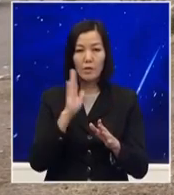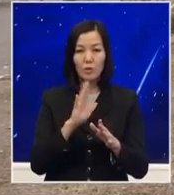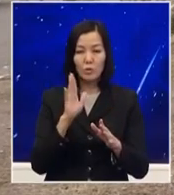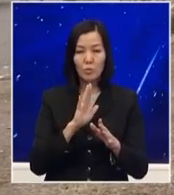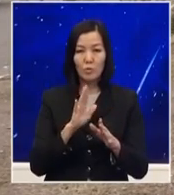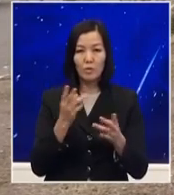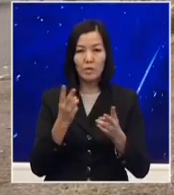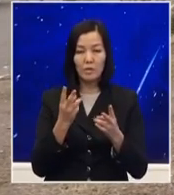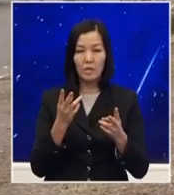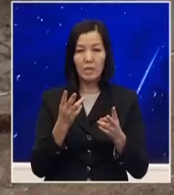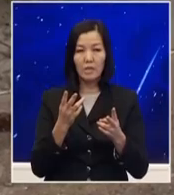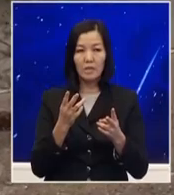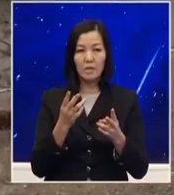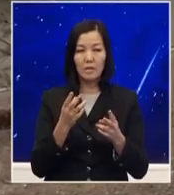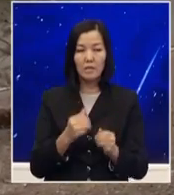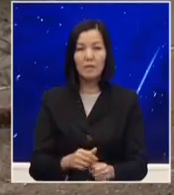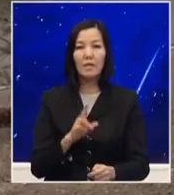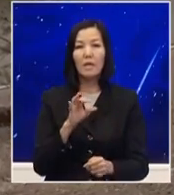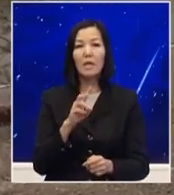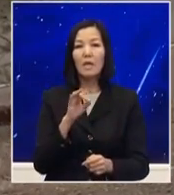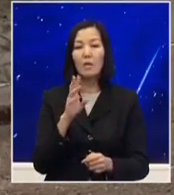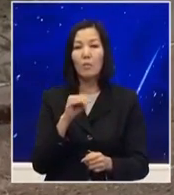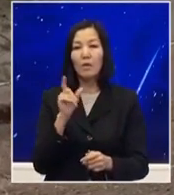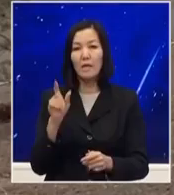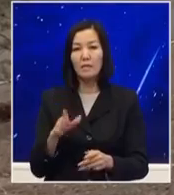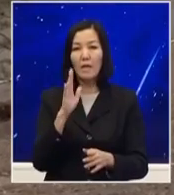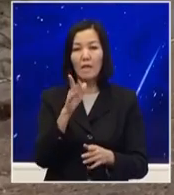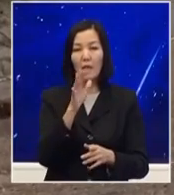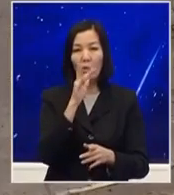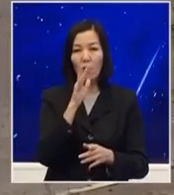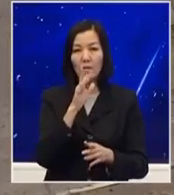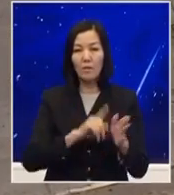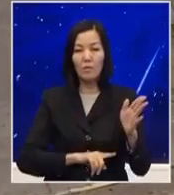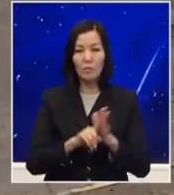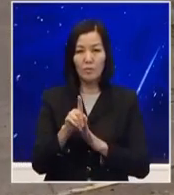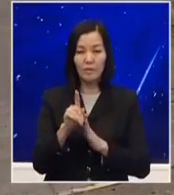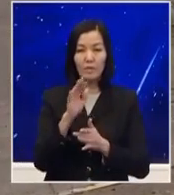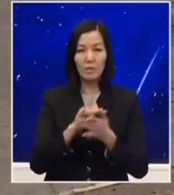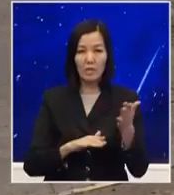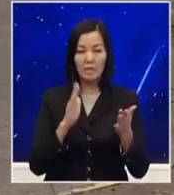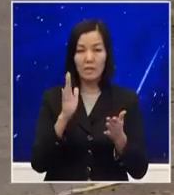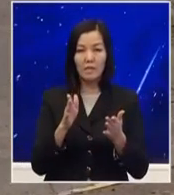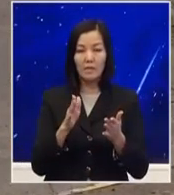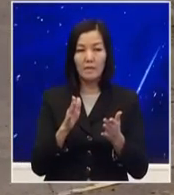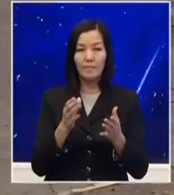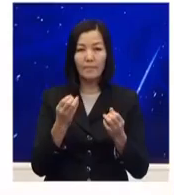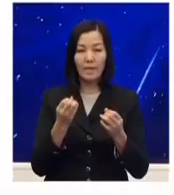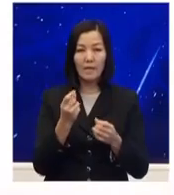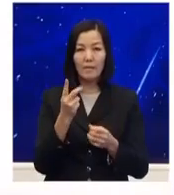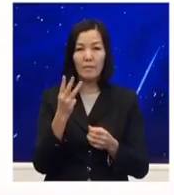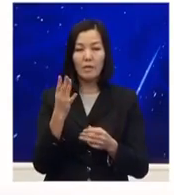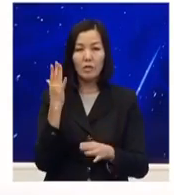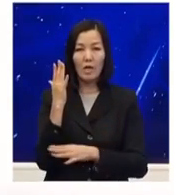уақытылы құйып өсіріп отырмыз енді осы. Кербұлақтық азамат алдағы уақытта да осы бастаманы жалғастыруға ниетті. Тағы бірнеше